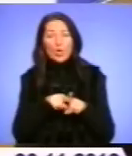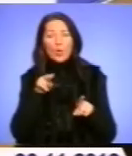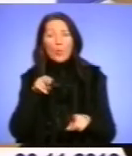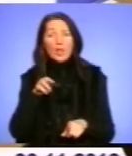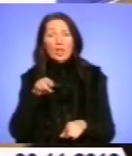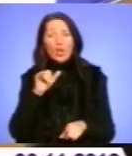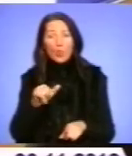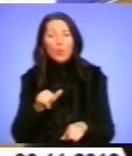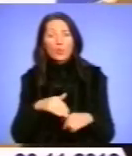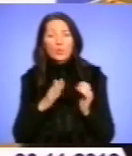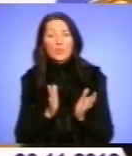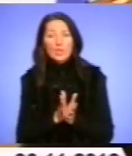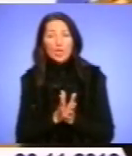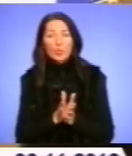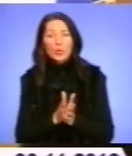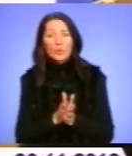і в цілому.